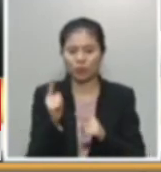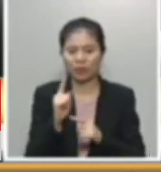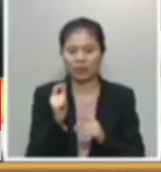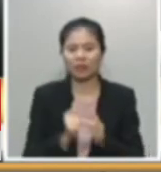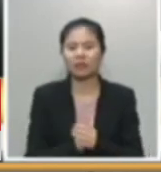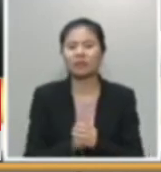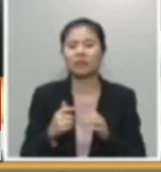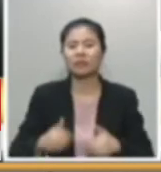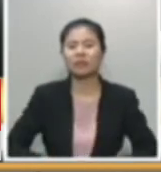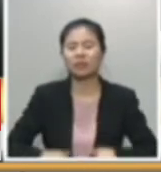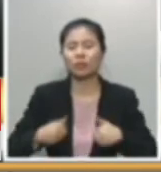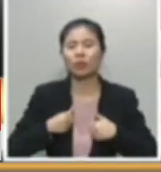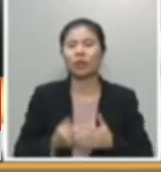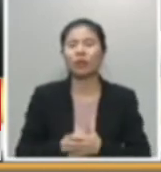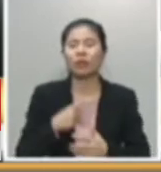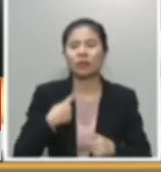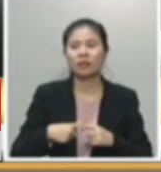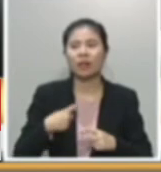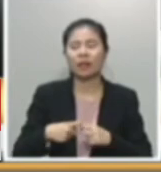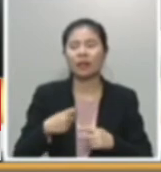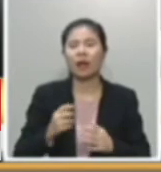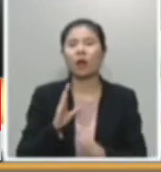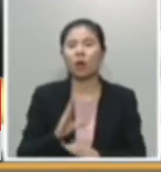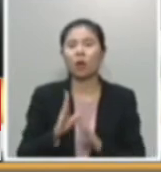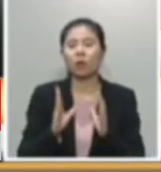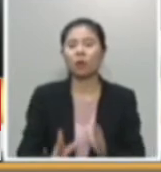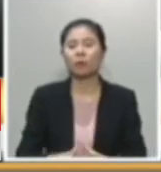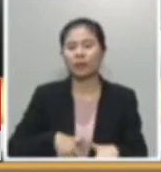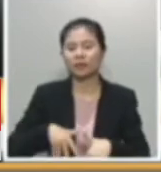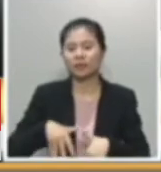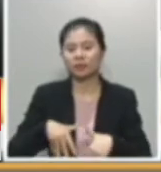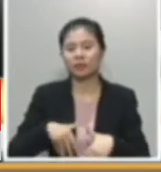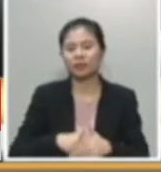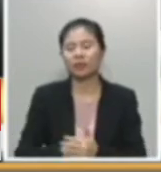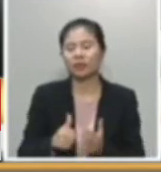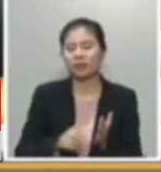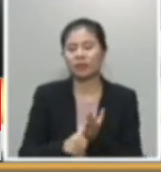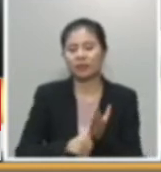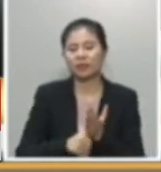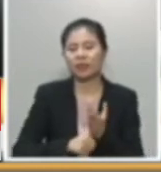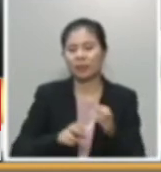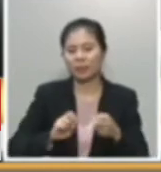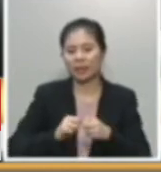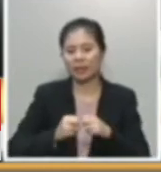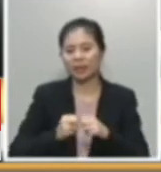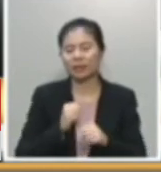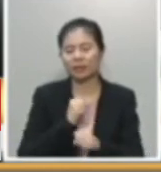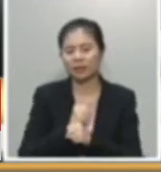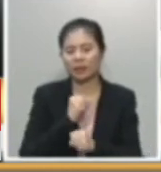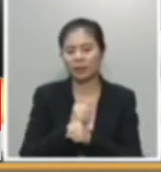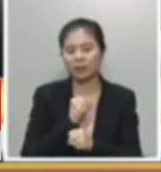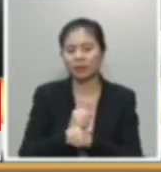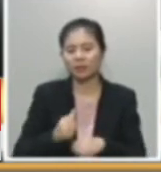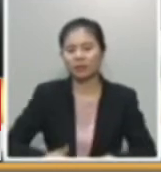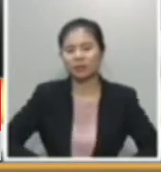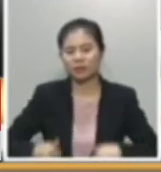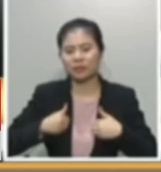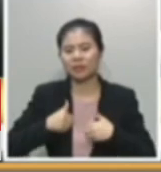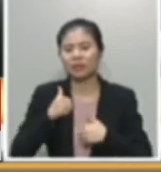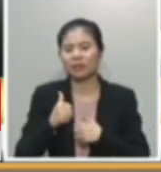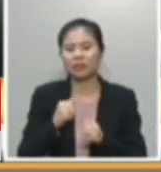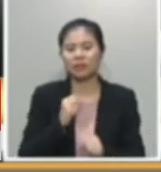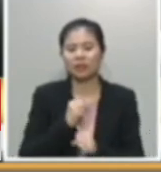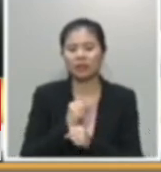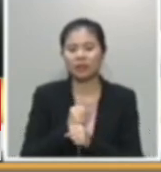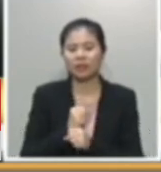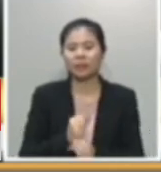ากของประชาชนคนที่แสนทุกข์แสนยากแล้วจะแก้ปัญหาให้เขาได้อยู่ดีกินดีท่านประธาน